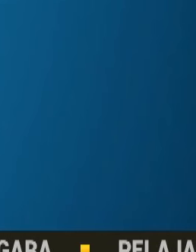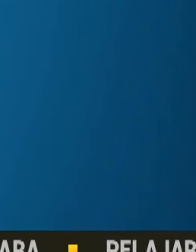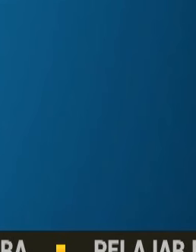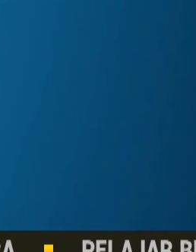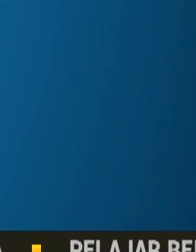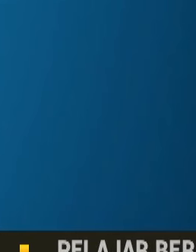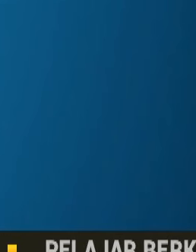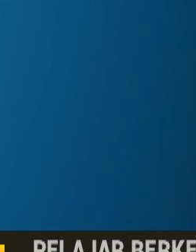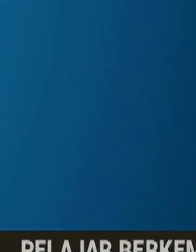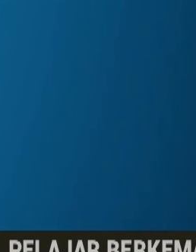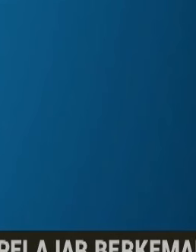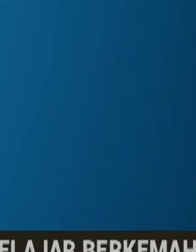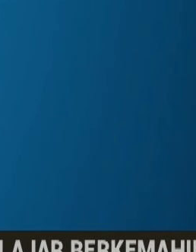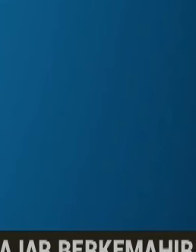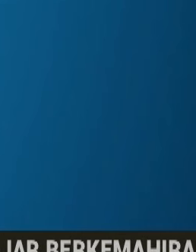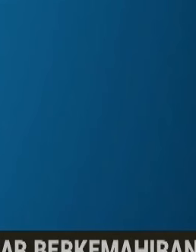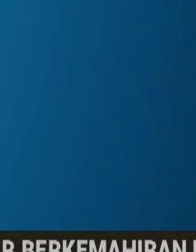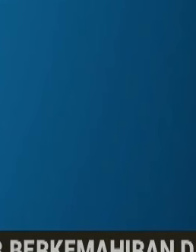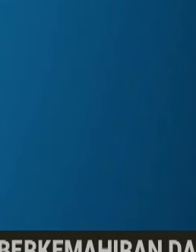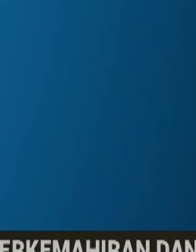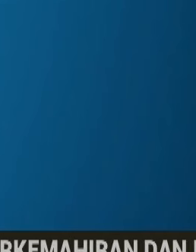7469844 waktu pejabat, email